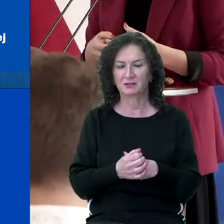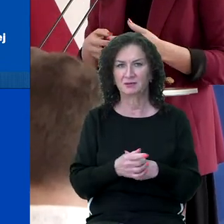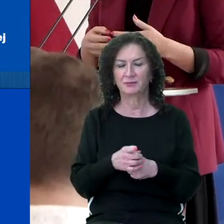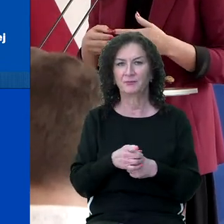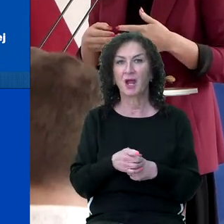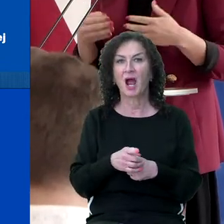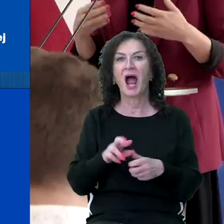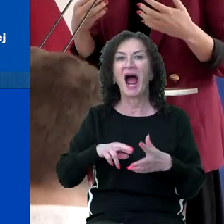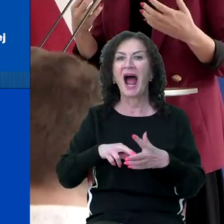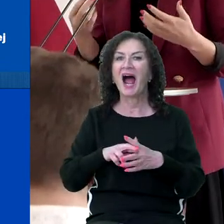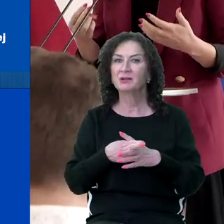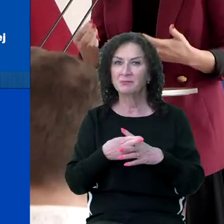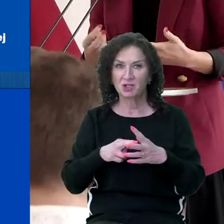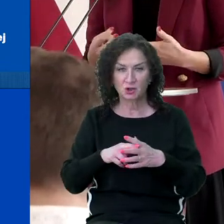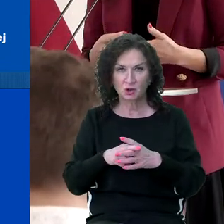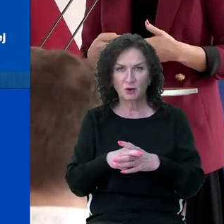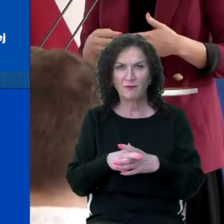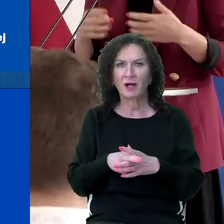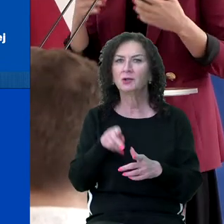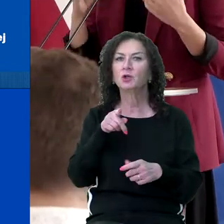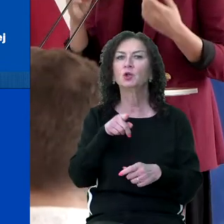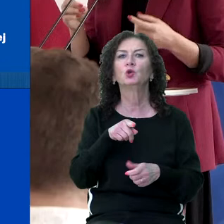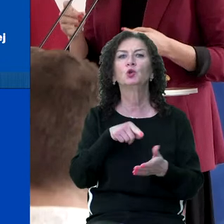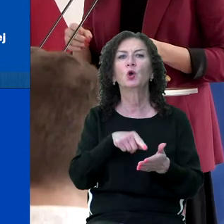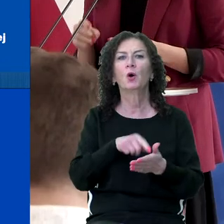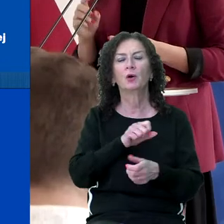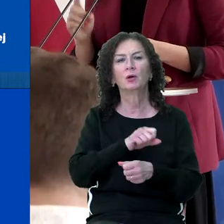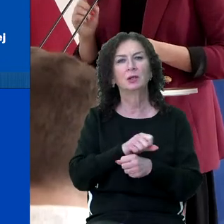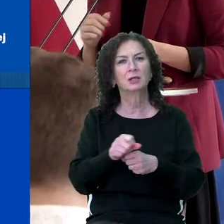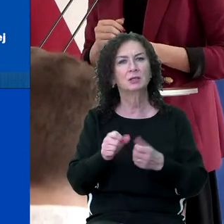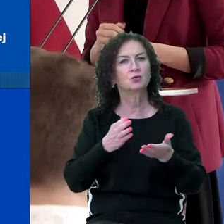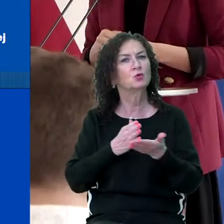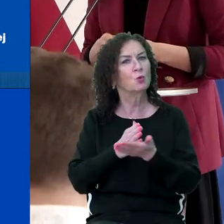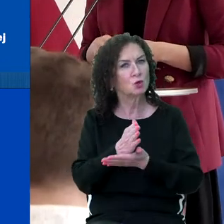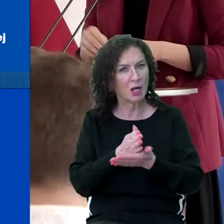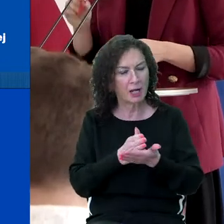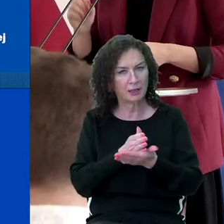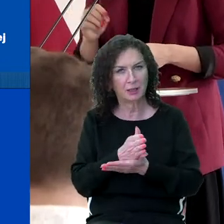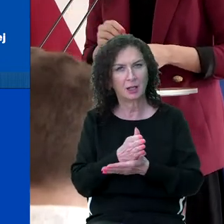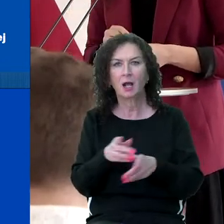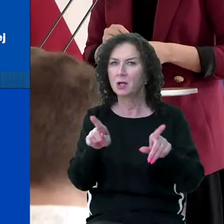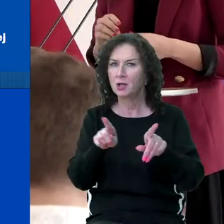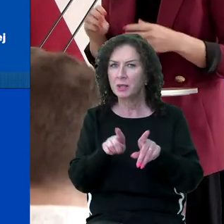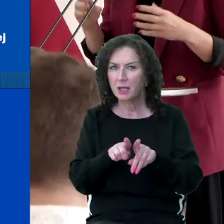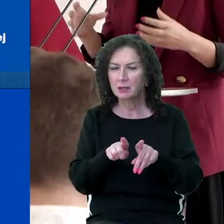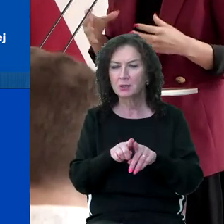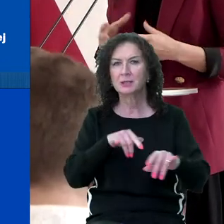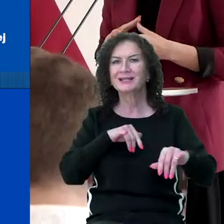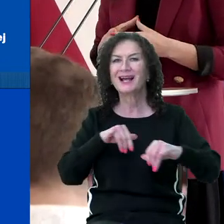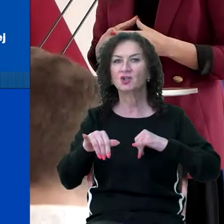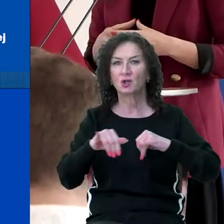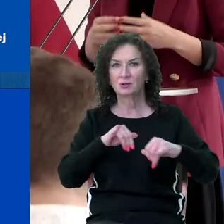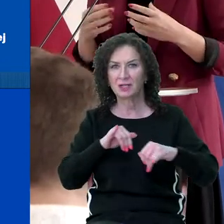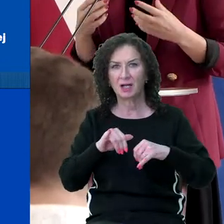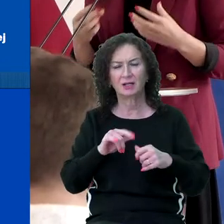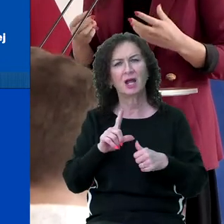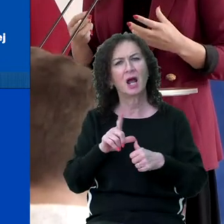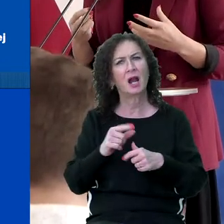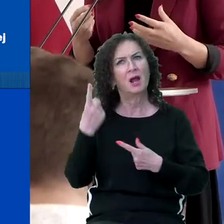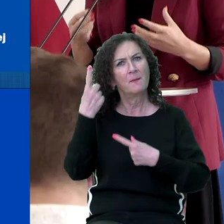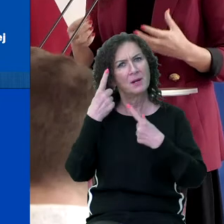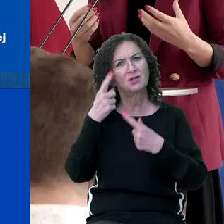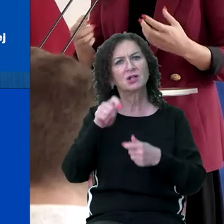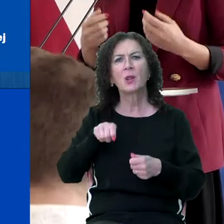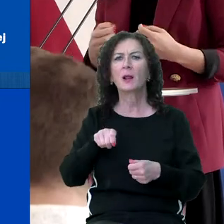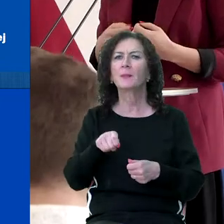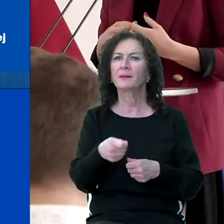administrowanie to jest to służenie, to jest także słowo zarządzanie, ale wydaje mi się, że ta definicja